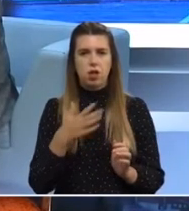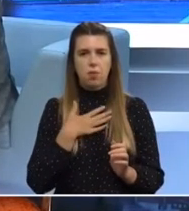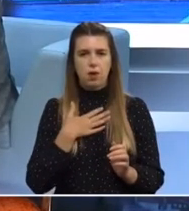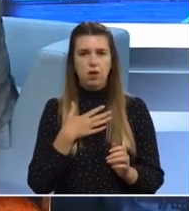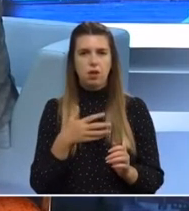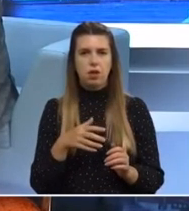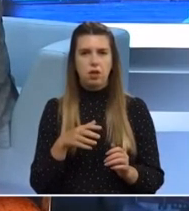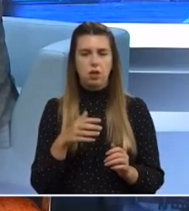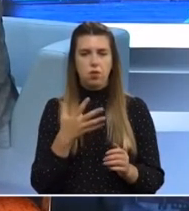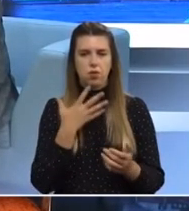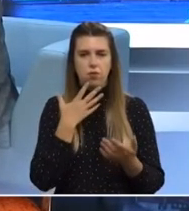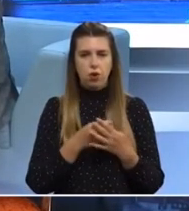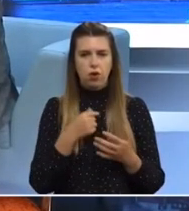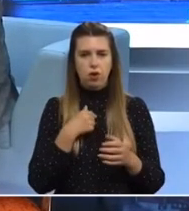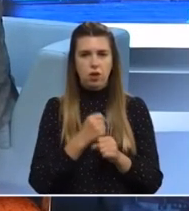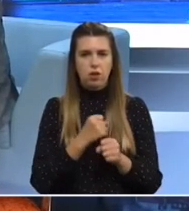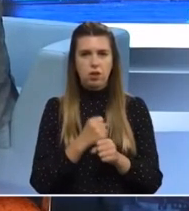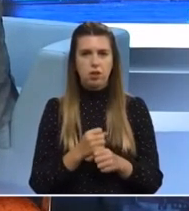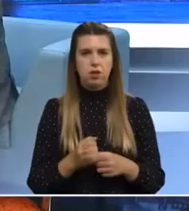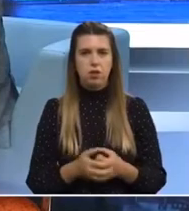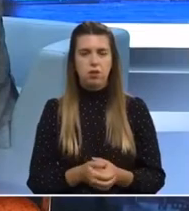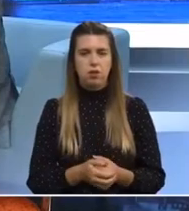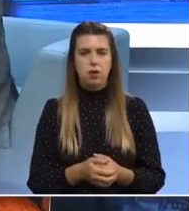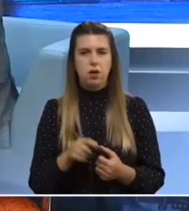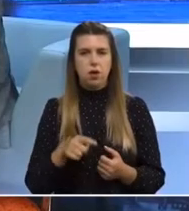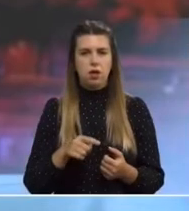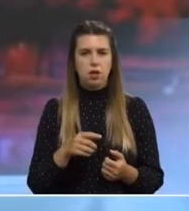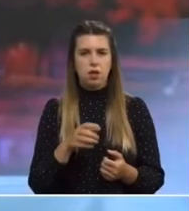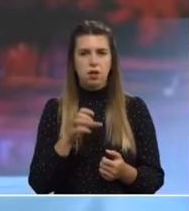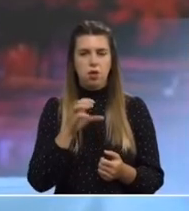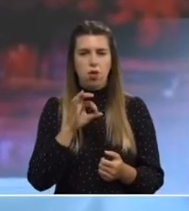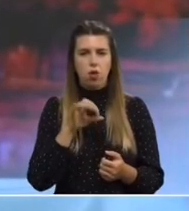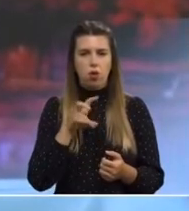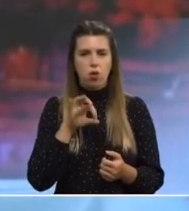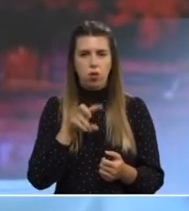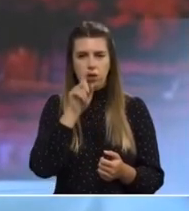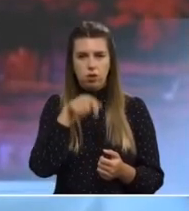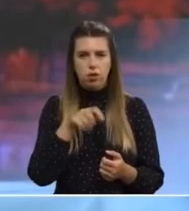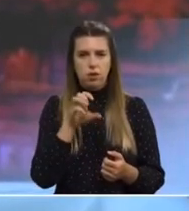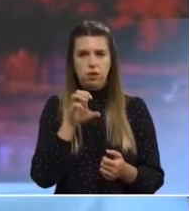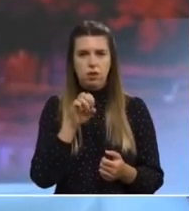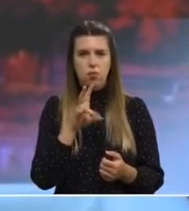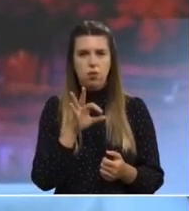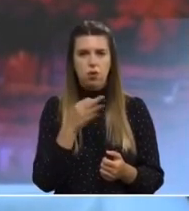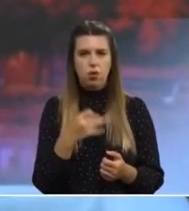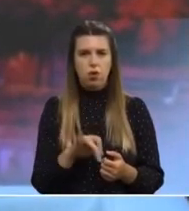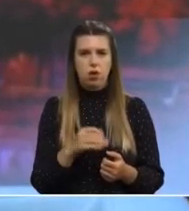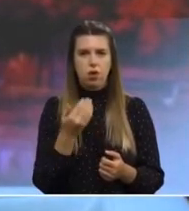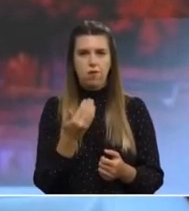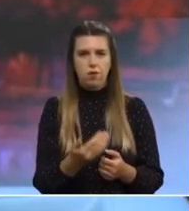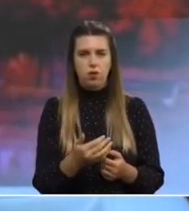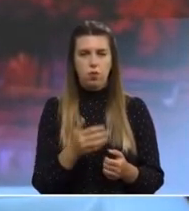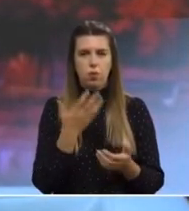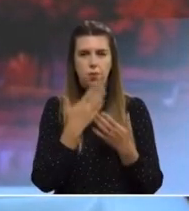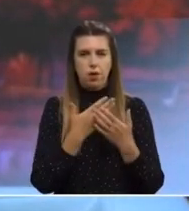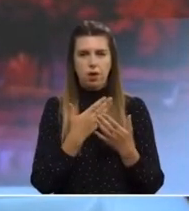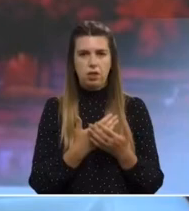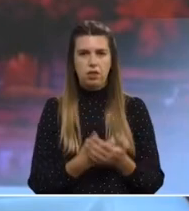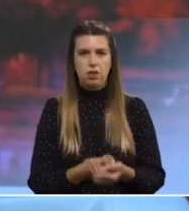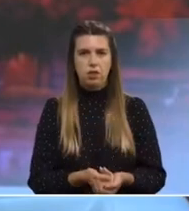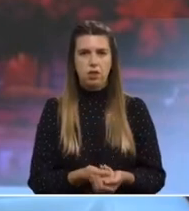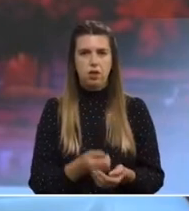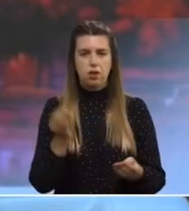это моя, естественно, авторская разработка. Какая красота. Да, это степной орел, вот, и в нем